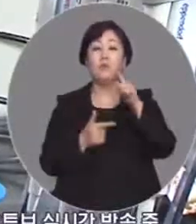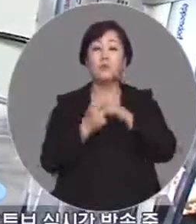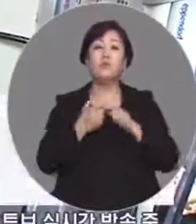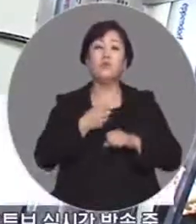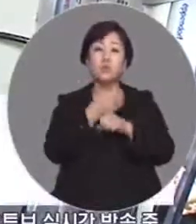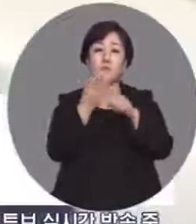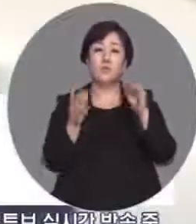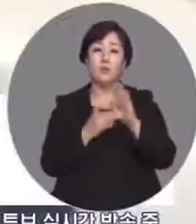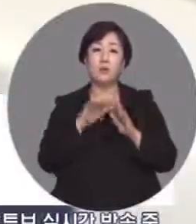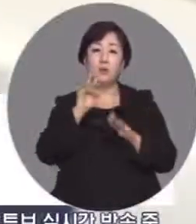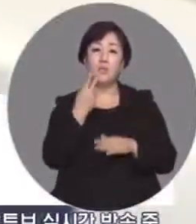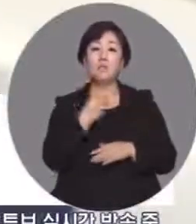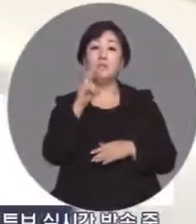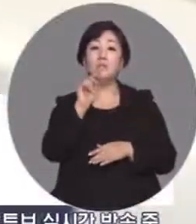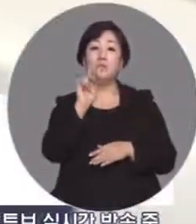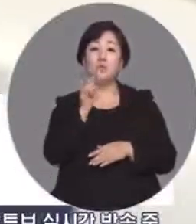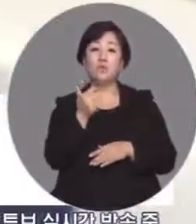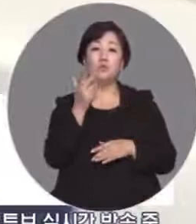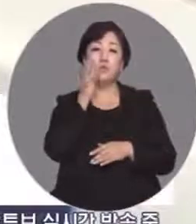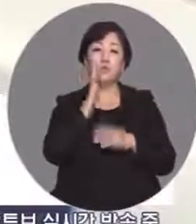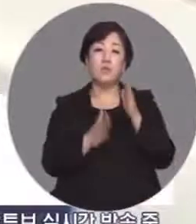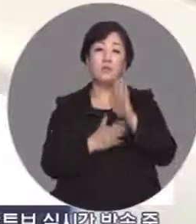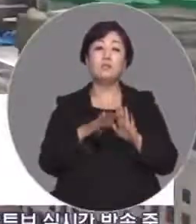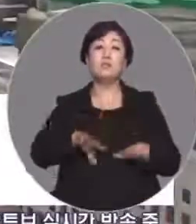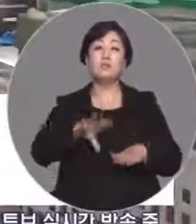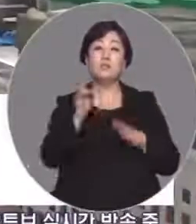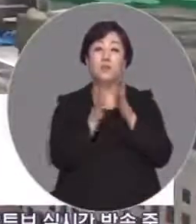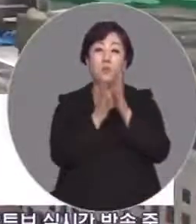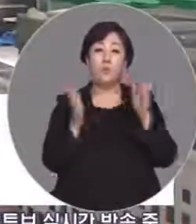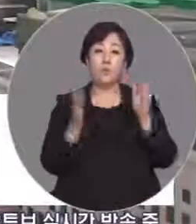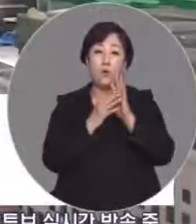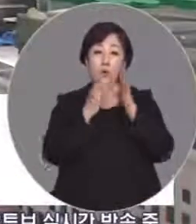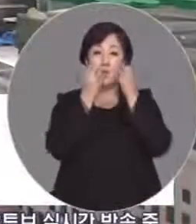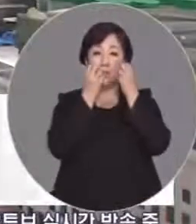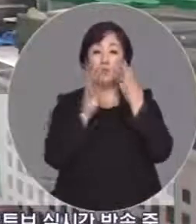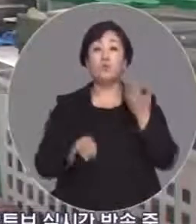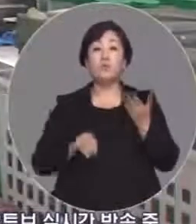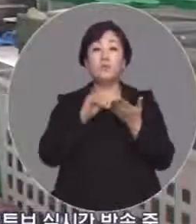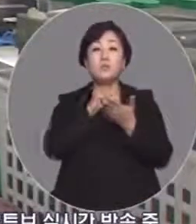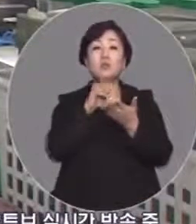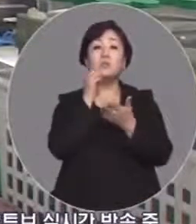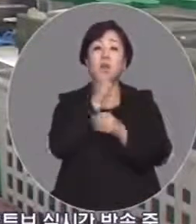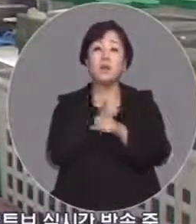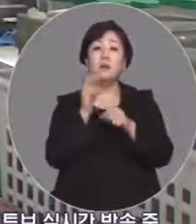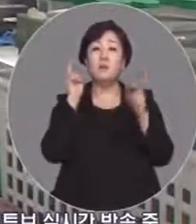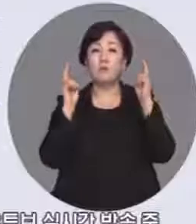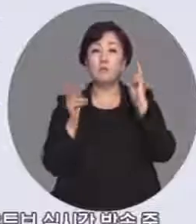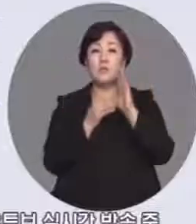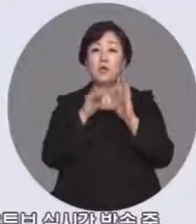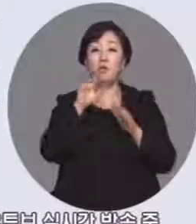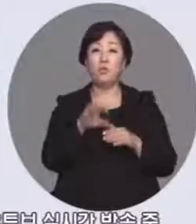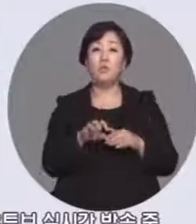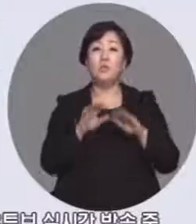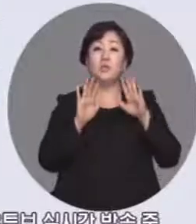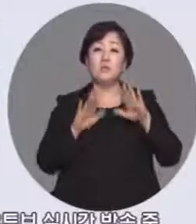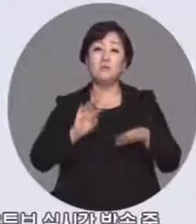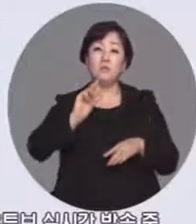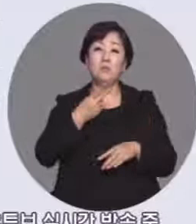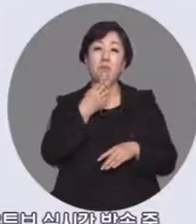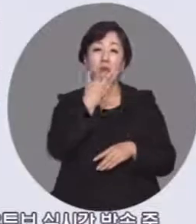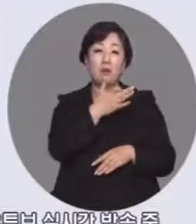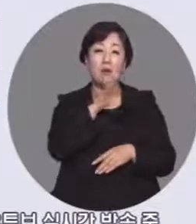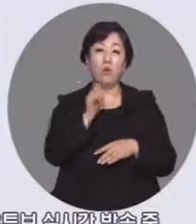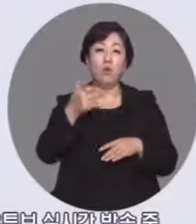지난 2016년 이후 5년간 울산에서 유일하게 신규 상장한 업체입니다. 이 기간 국내에서